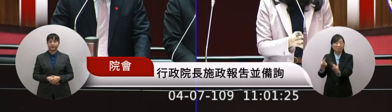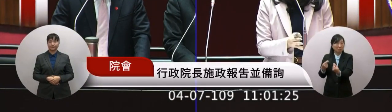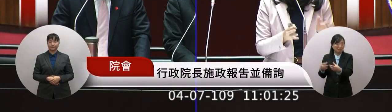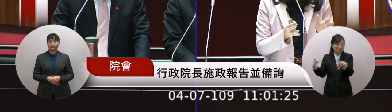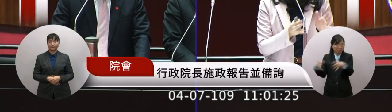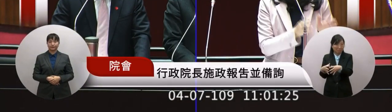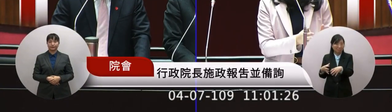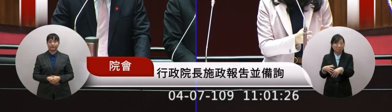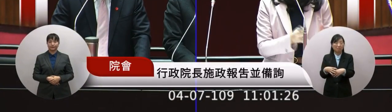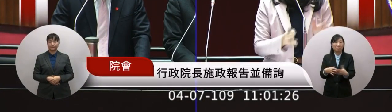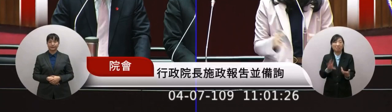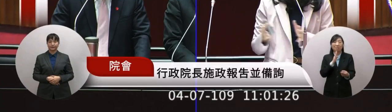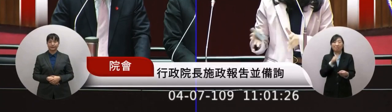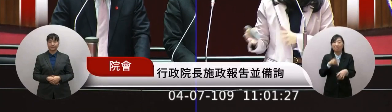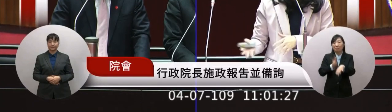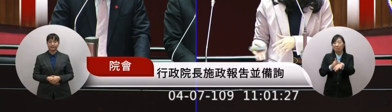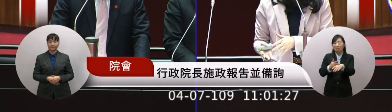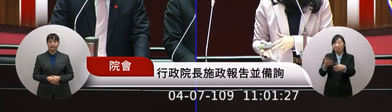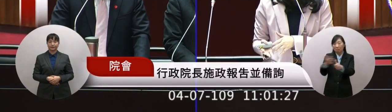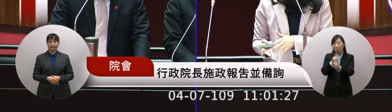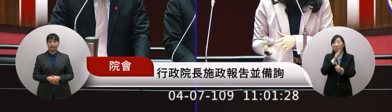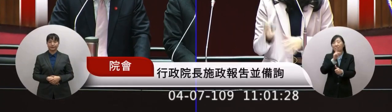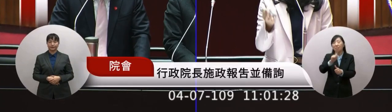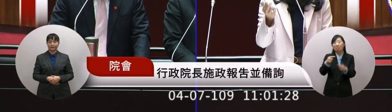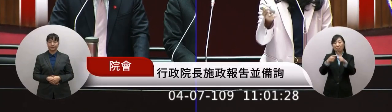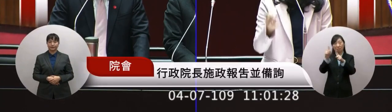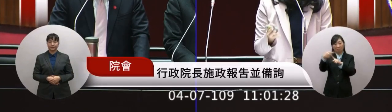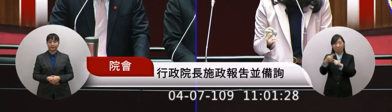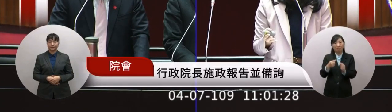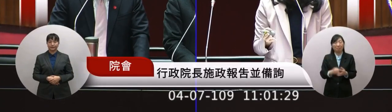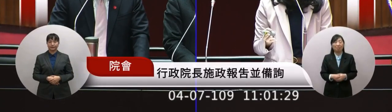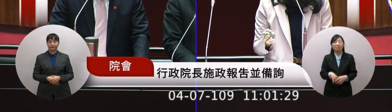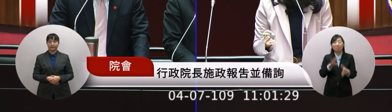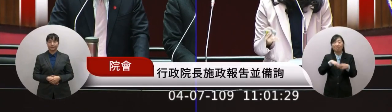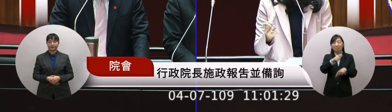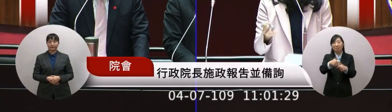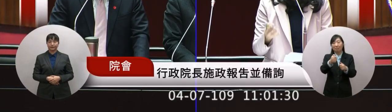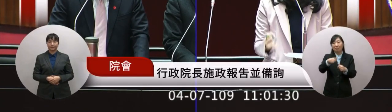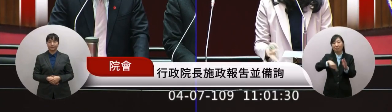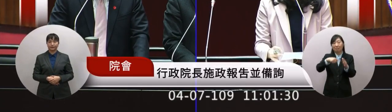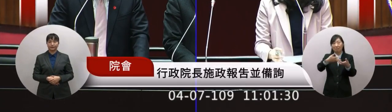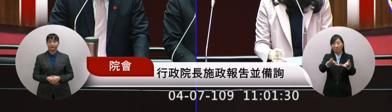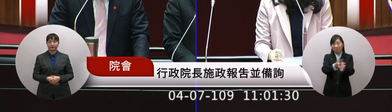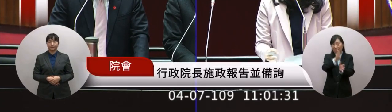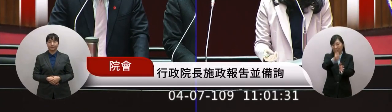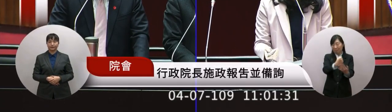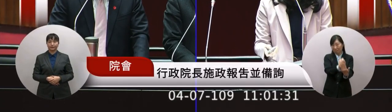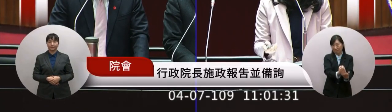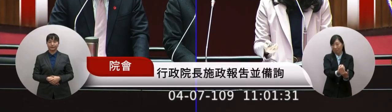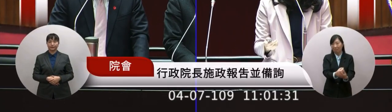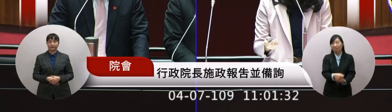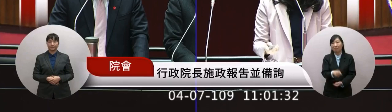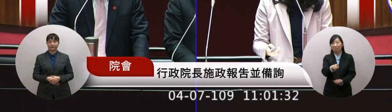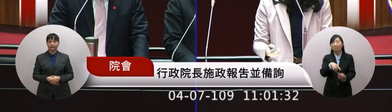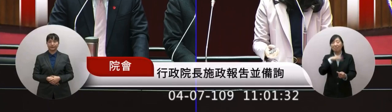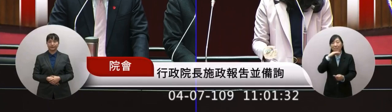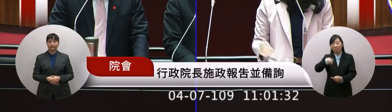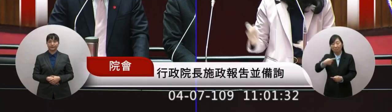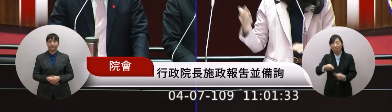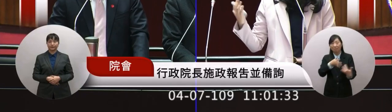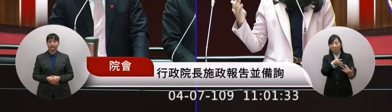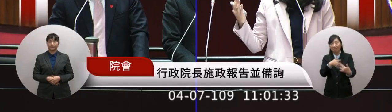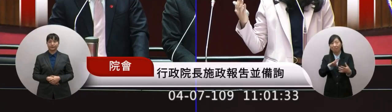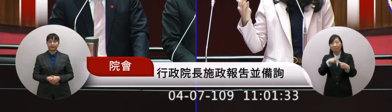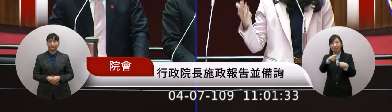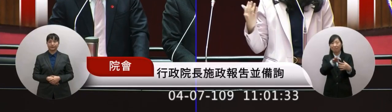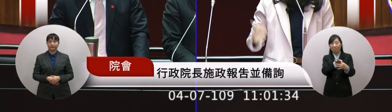科技呢，其实它的核心就在于人才的实力哦。所以谢谢部长留下来哦，因为接下来的部分跟您比较有相关哦。所以我们先